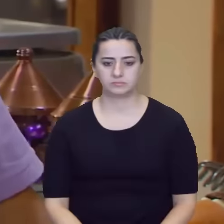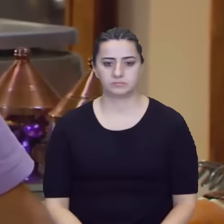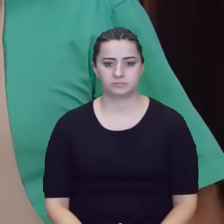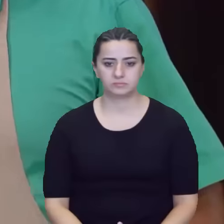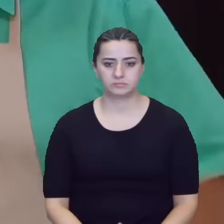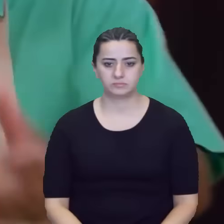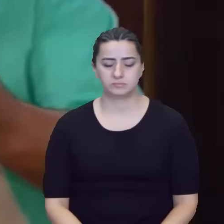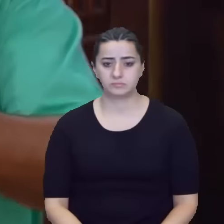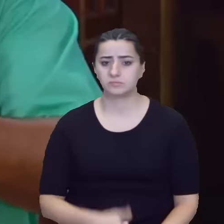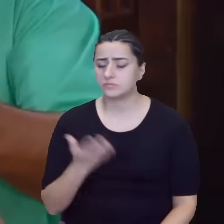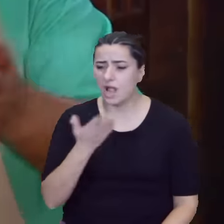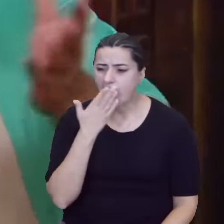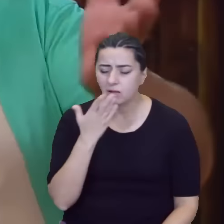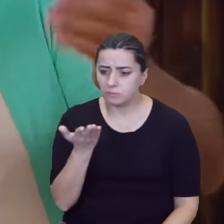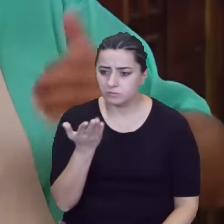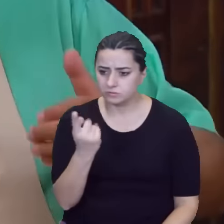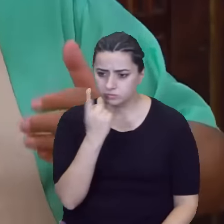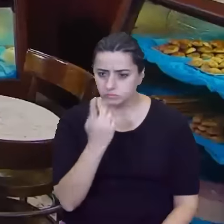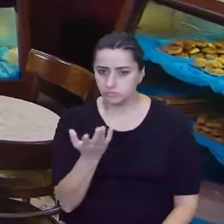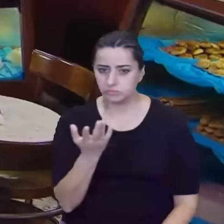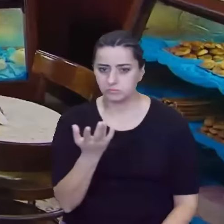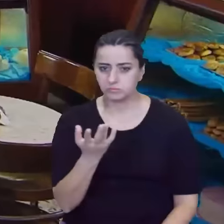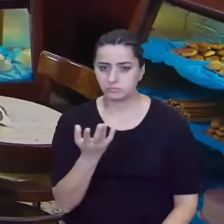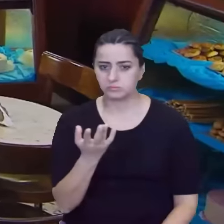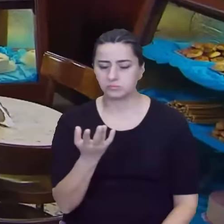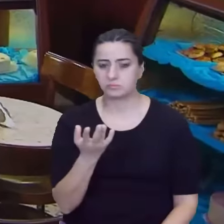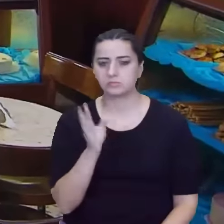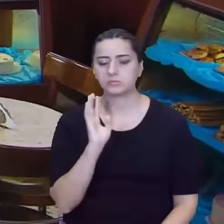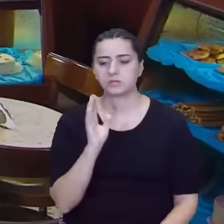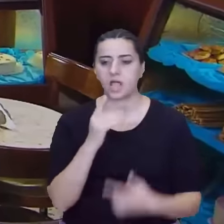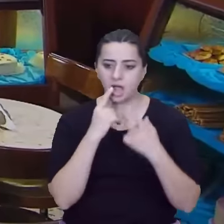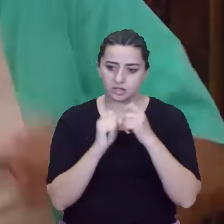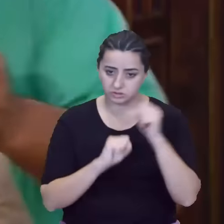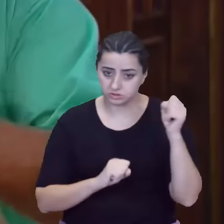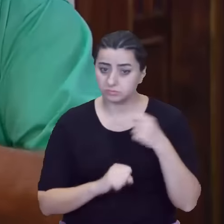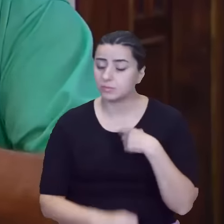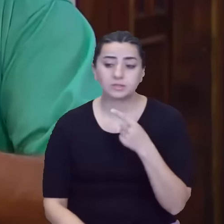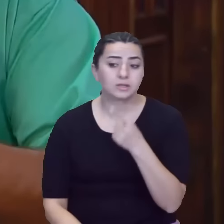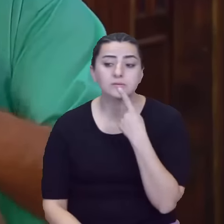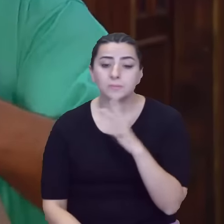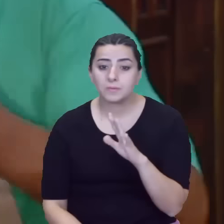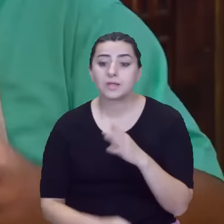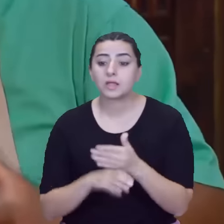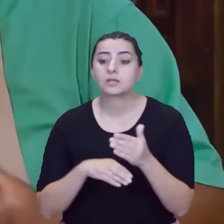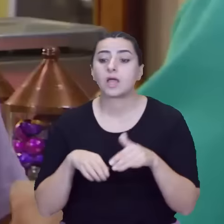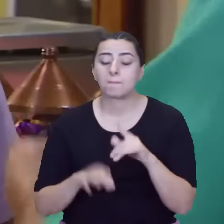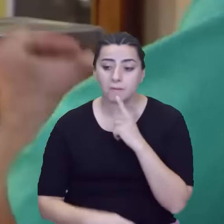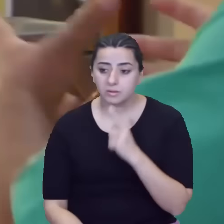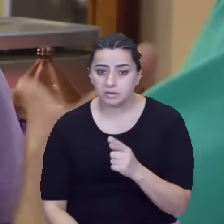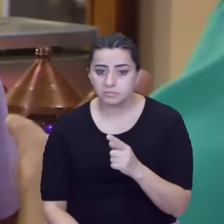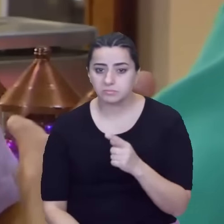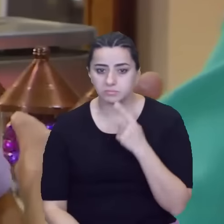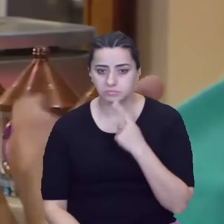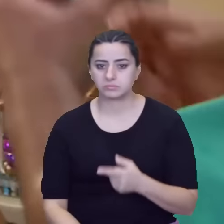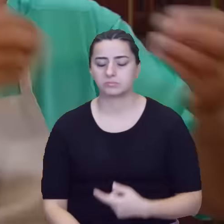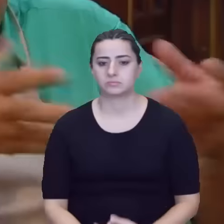Pastane. Ya hala istiyorum bir de karşıma geçmişin. Ağzını yırtacağım. Ben sana demedim mi evladım, geç kalmayacaksın diye? Demedim